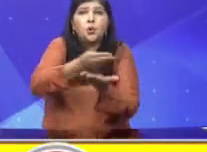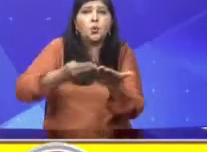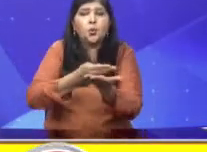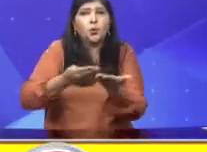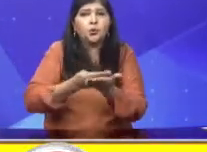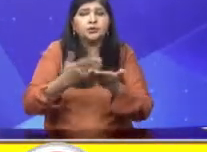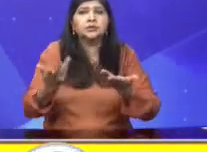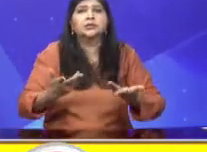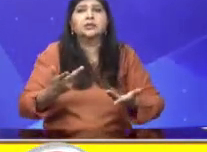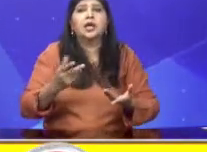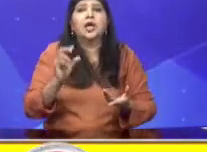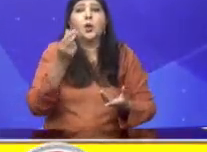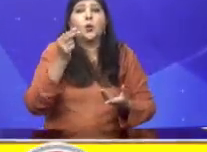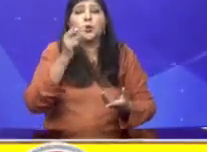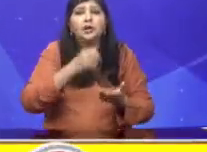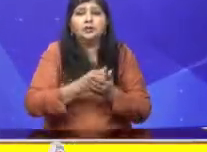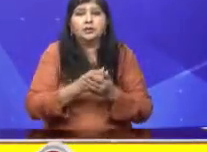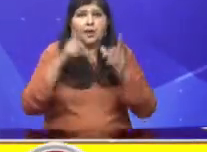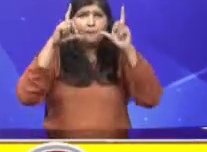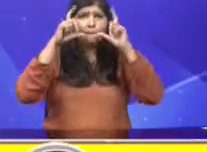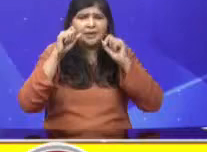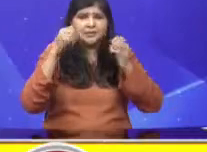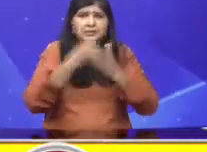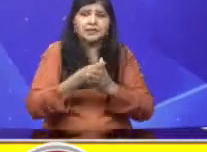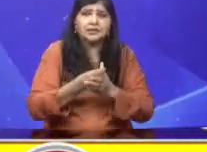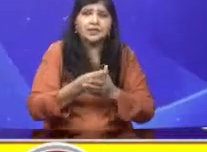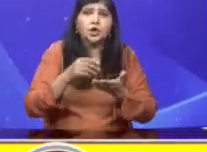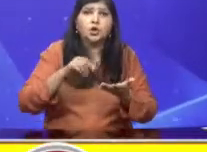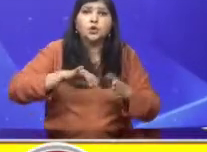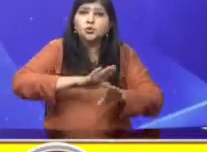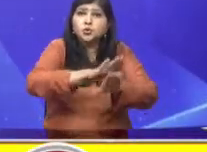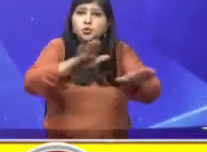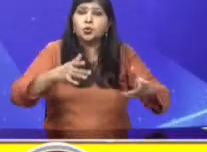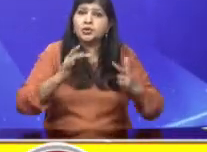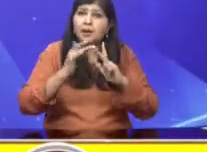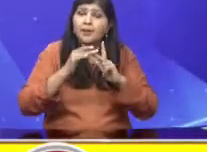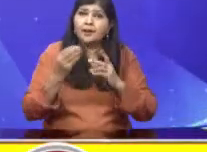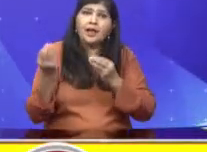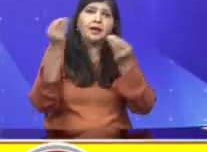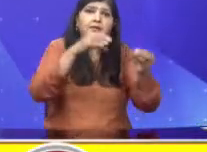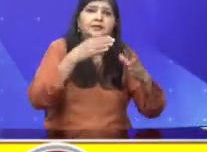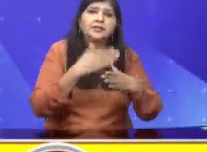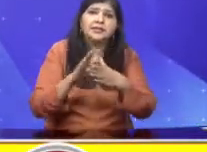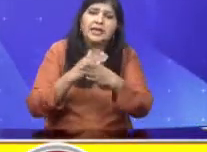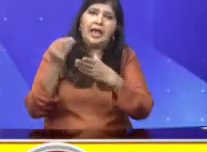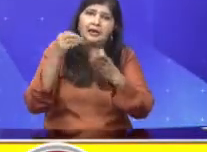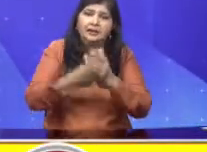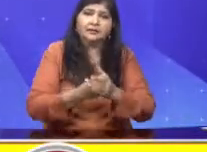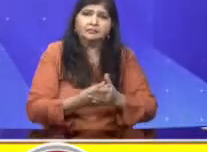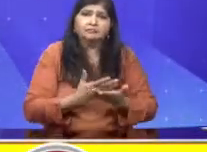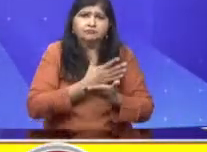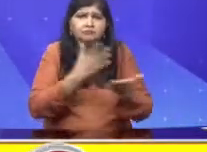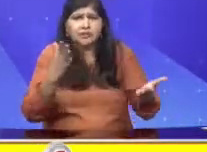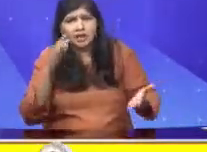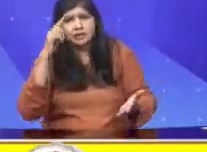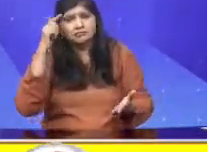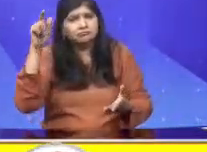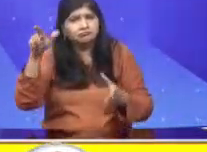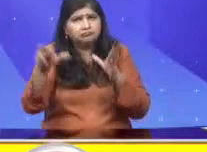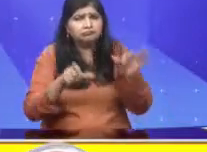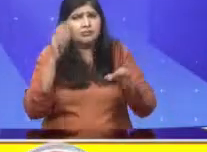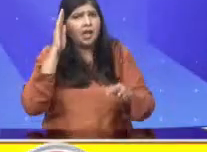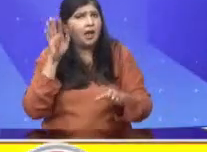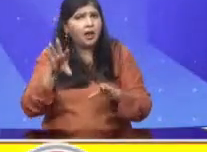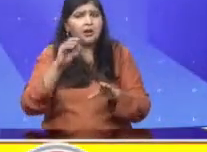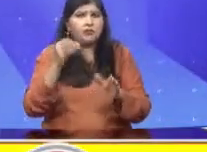बलकि इनकी तश्वीरों को सोशल मीडिया पर शेयर भी किया है। जब जादा लोगों को केले के